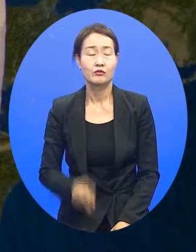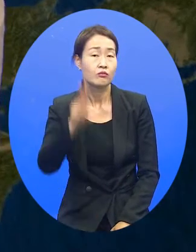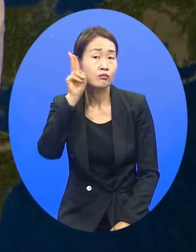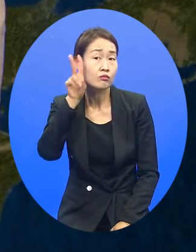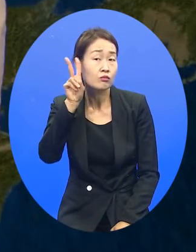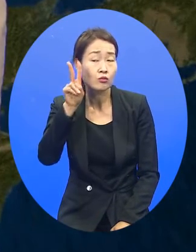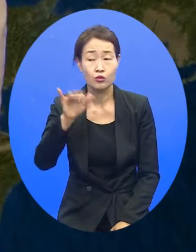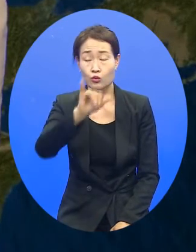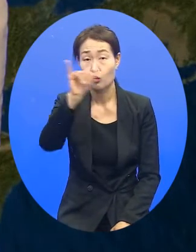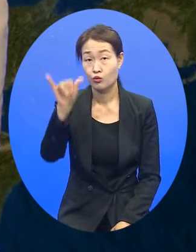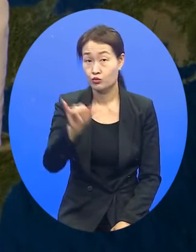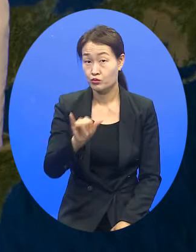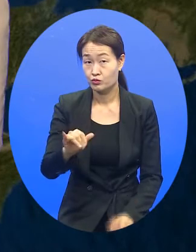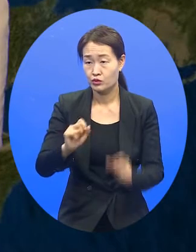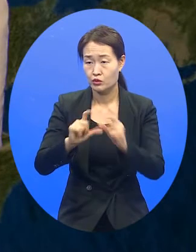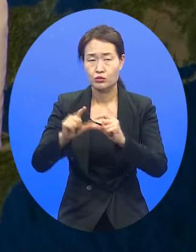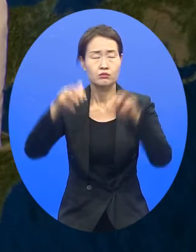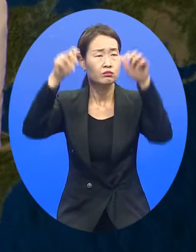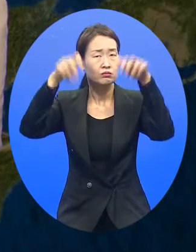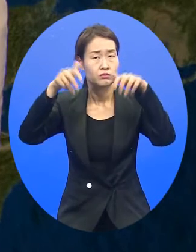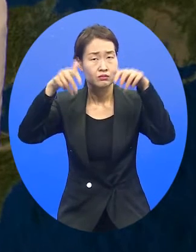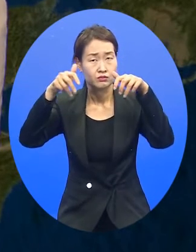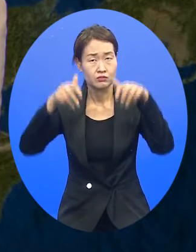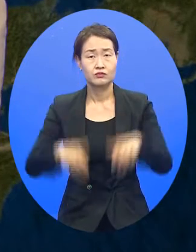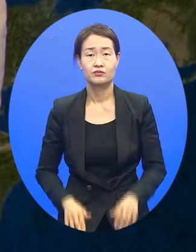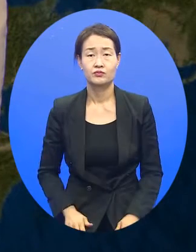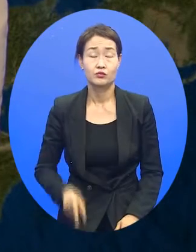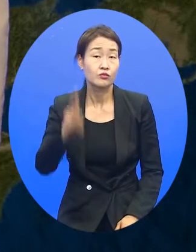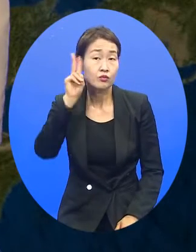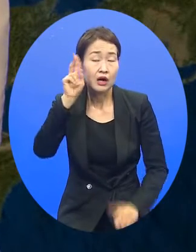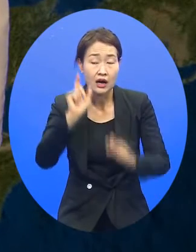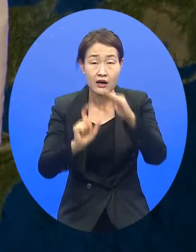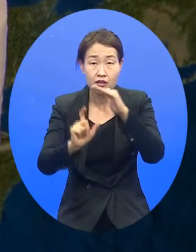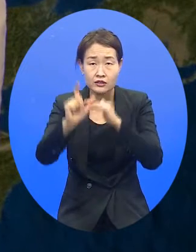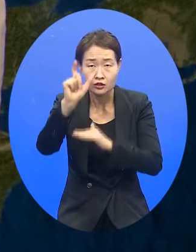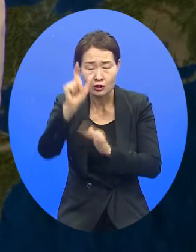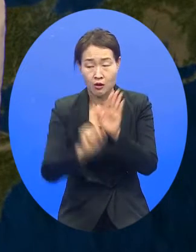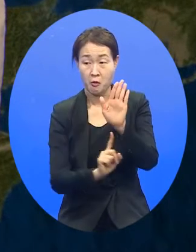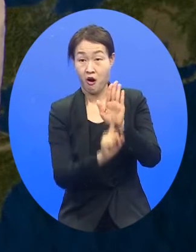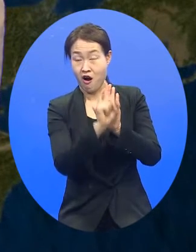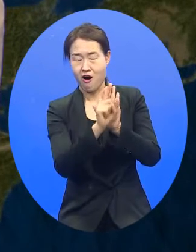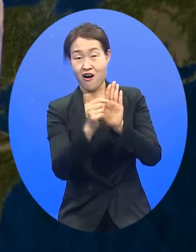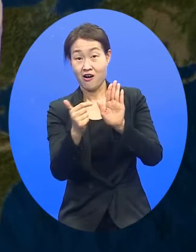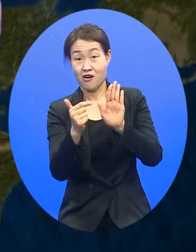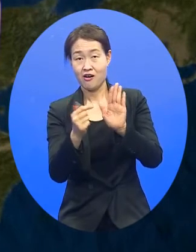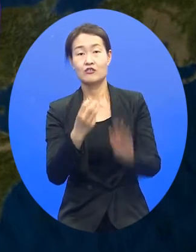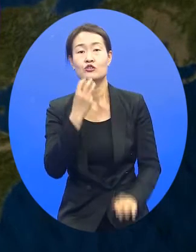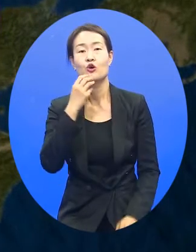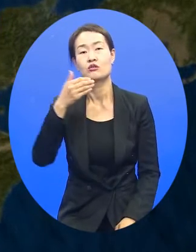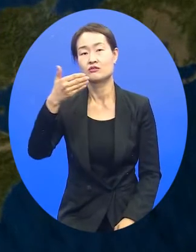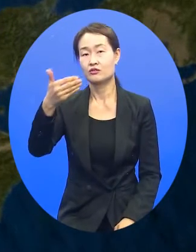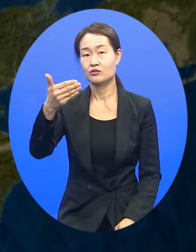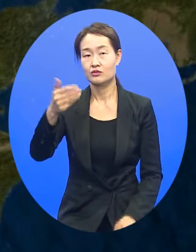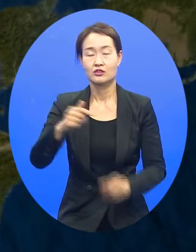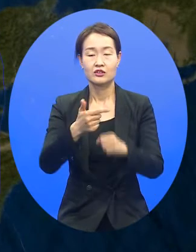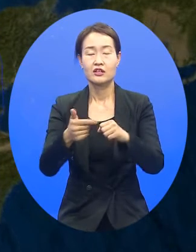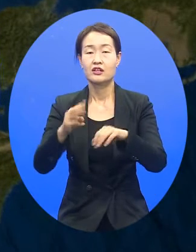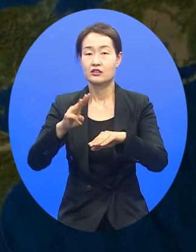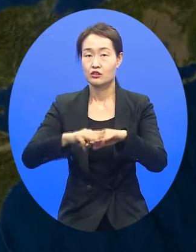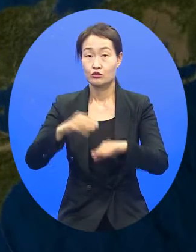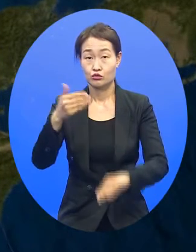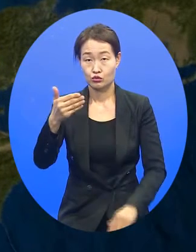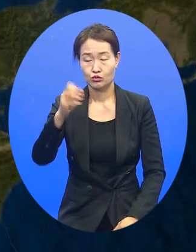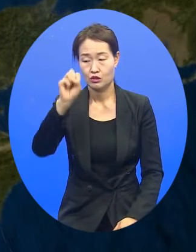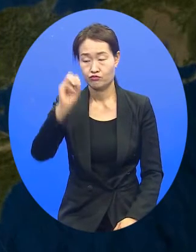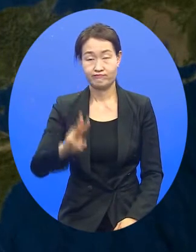예상됩니다. 모레 전국 대부분 지역에 비가 내리겠습니다. 모레 아침 기온 껑충 오르겠는데요. 서울은 9도,